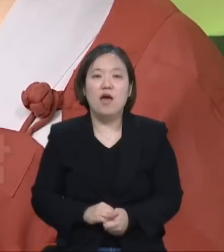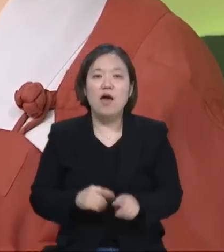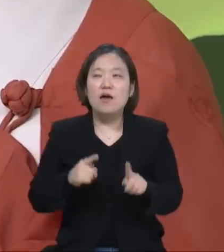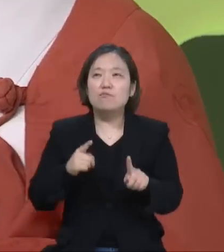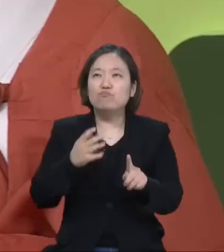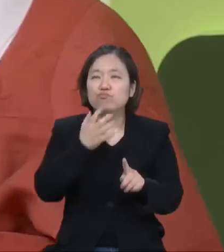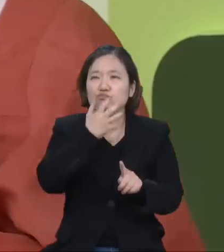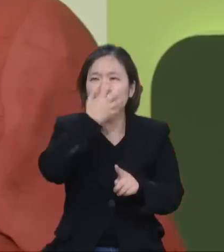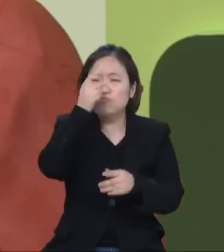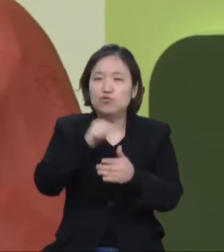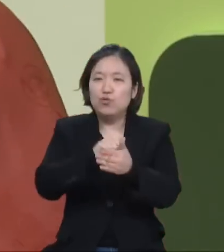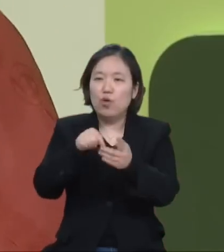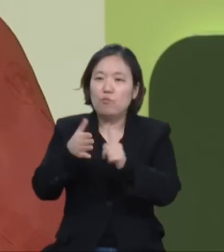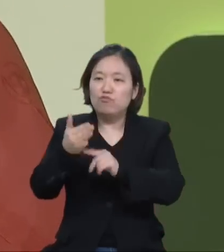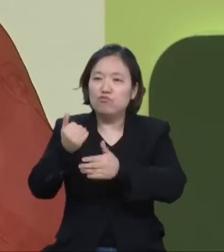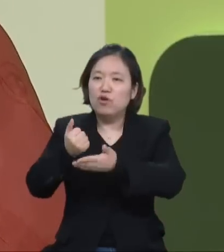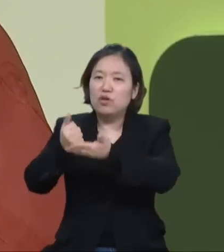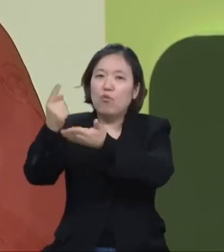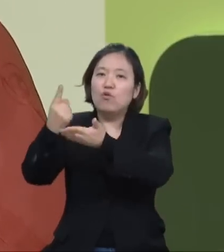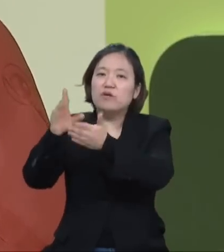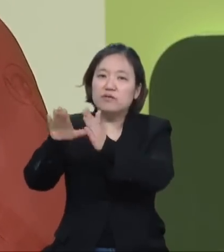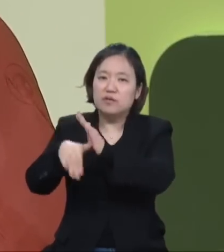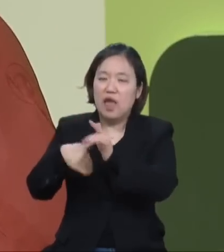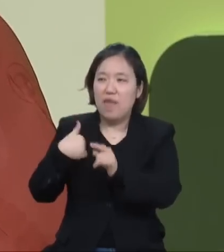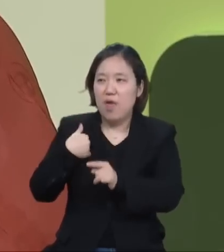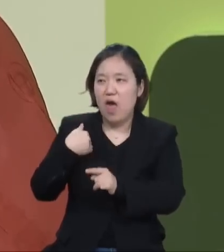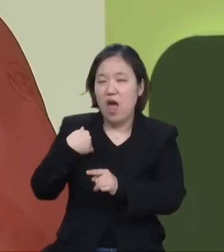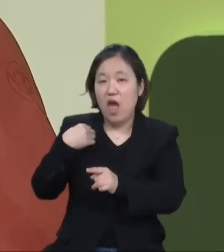종양이 뇌에 있던 혹이 그때 사라졌구나